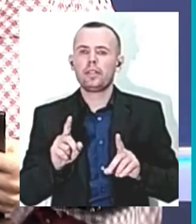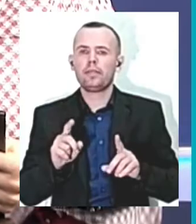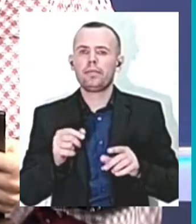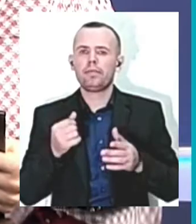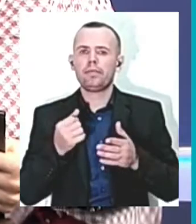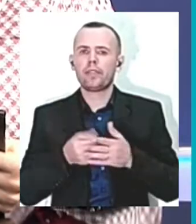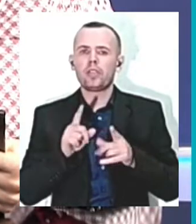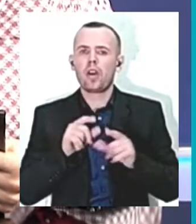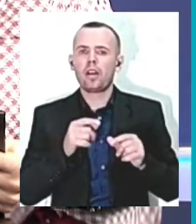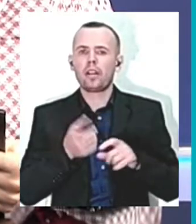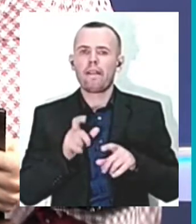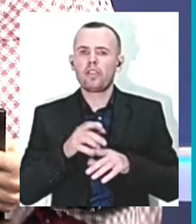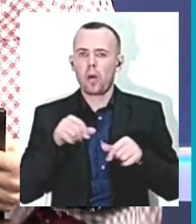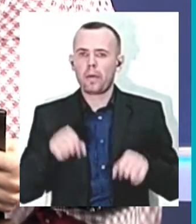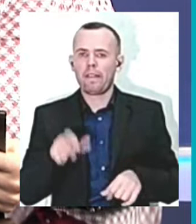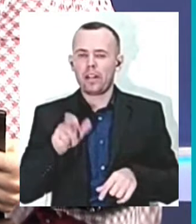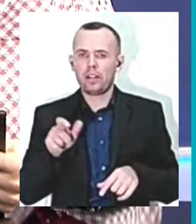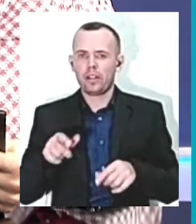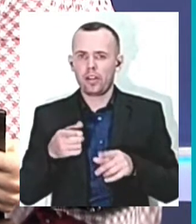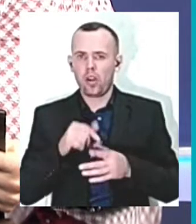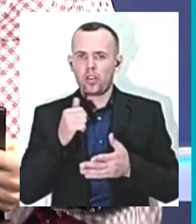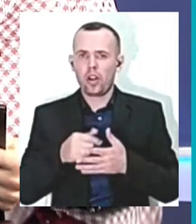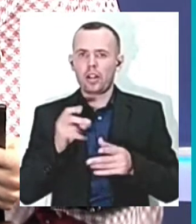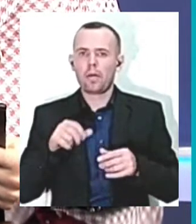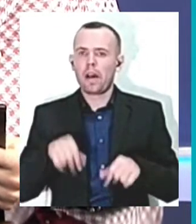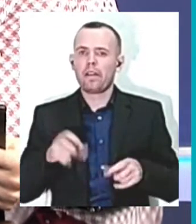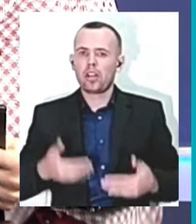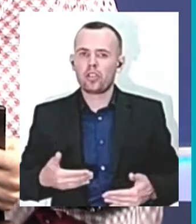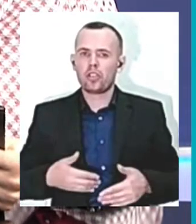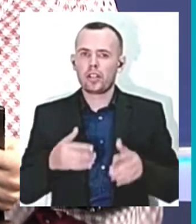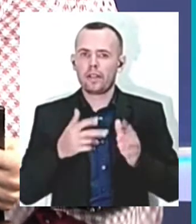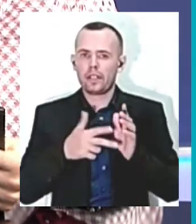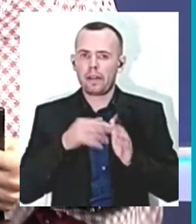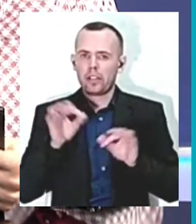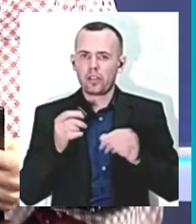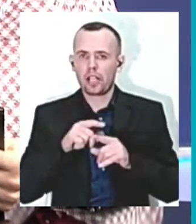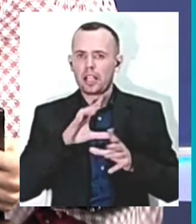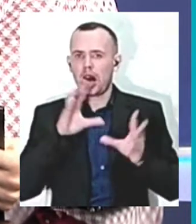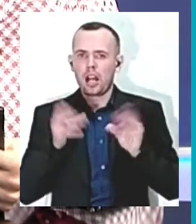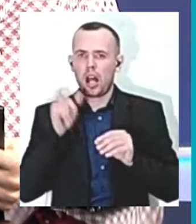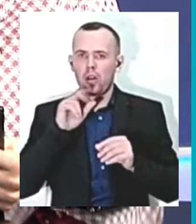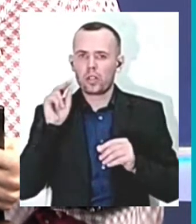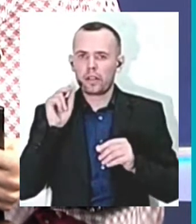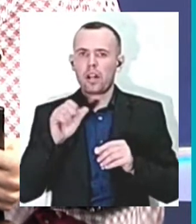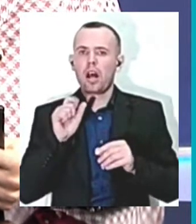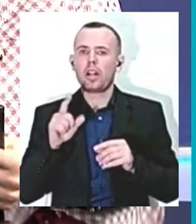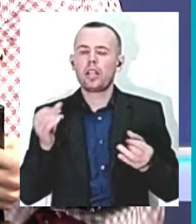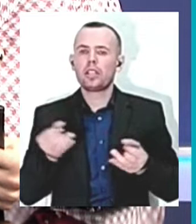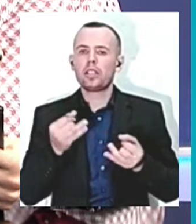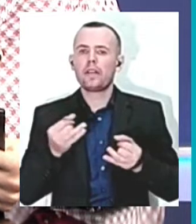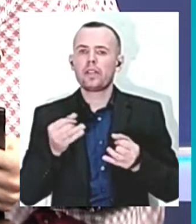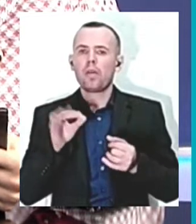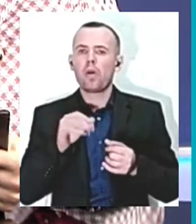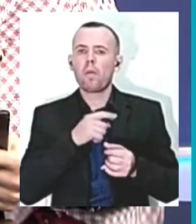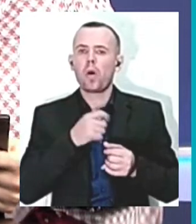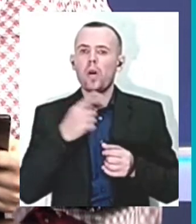людини очолило право на життя 80%. Це загальноукраїнська цифра. А ось цікаві дані по Одеській області, що